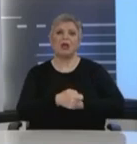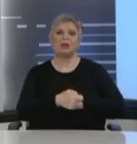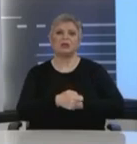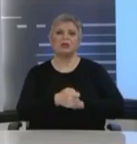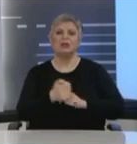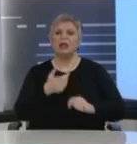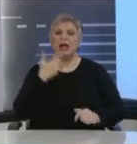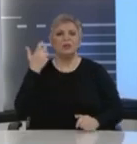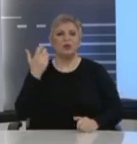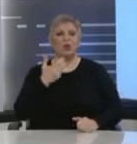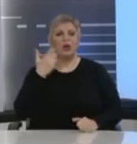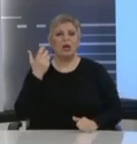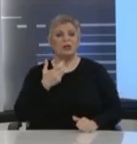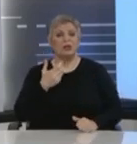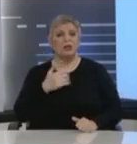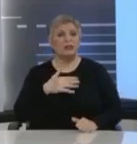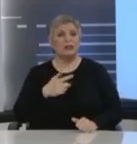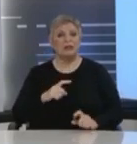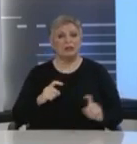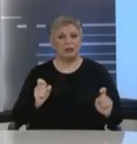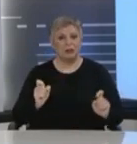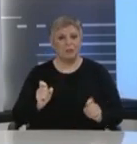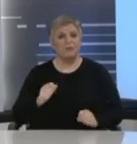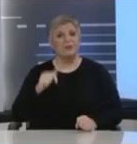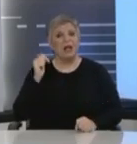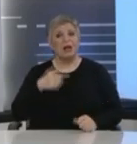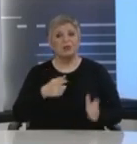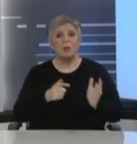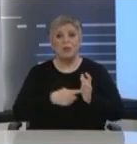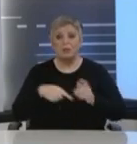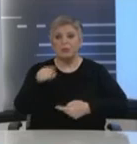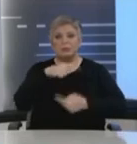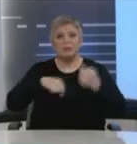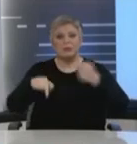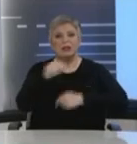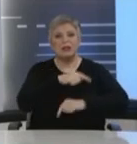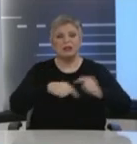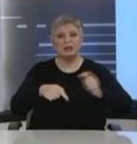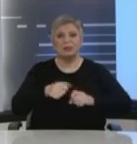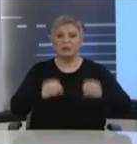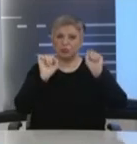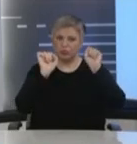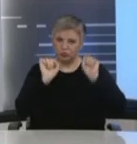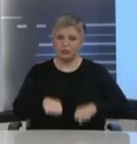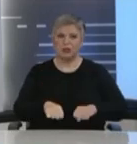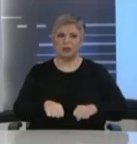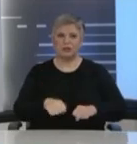αυτό? Αυτό προϋποθέτει ευρύτερη συνεννόηση. Αλήθεια, κύριε